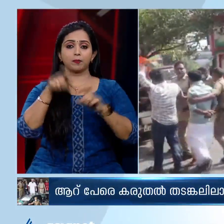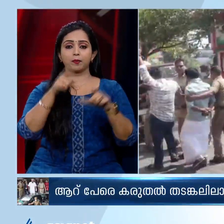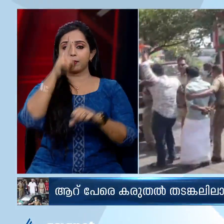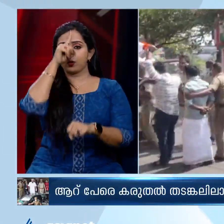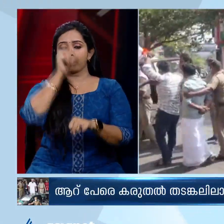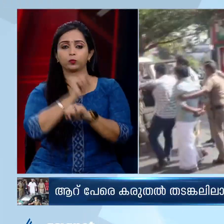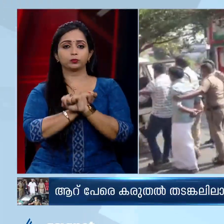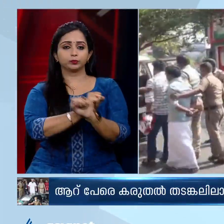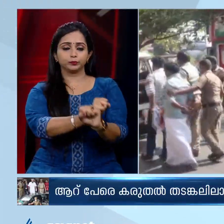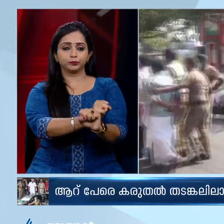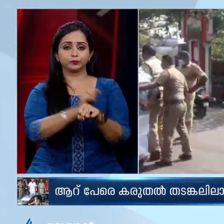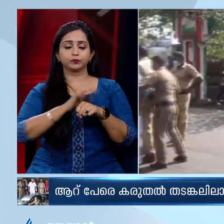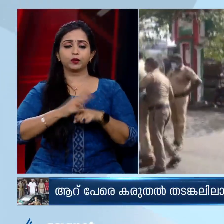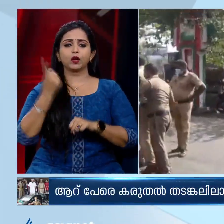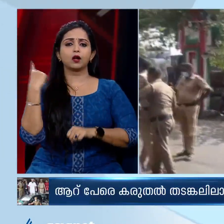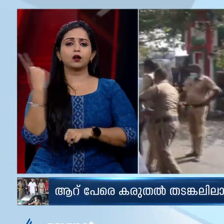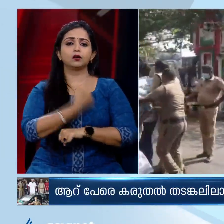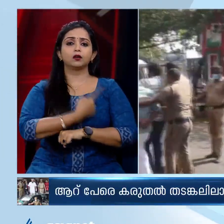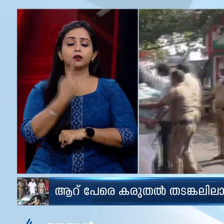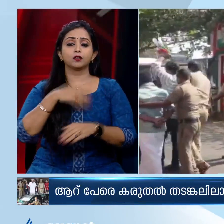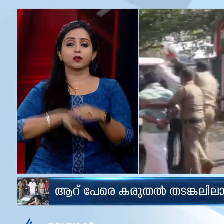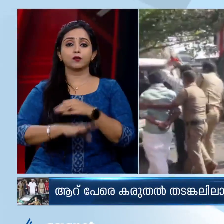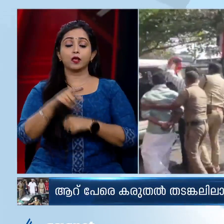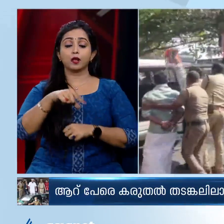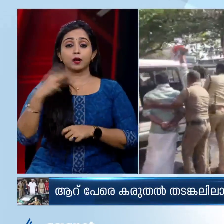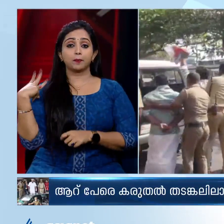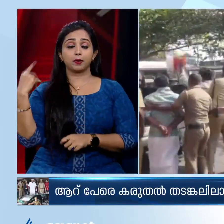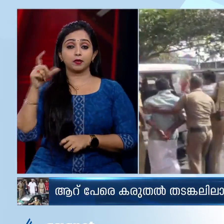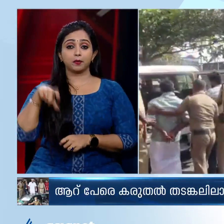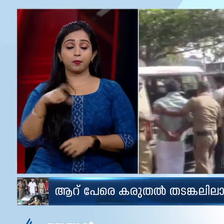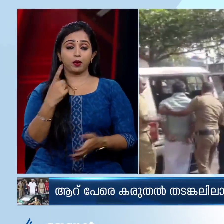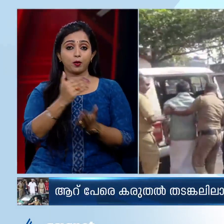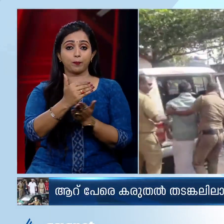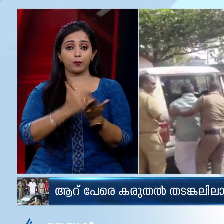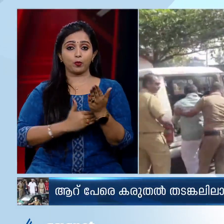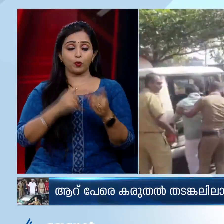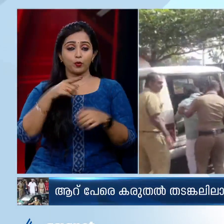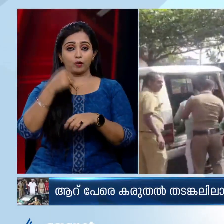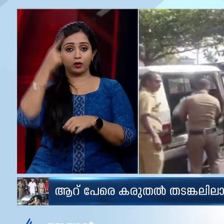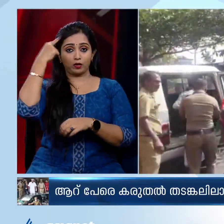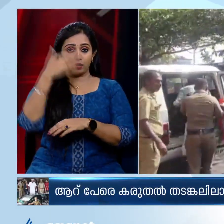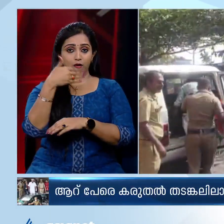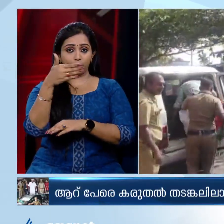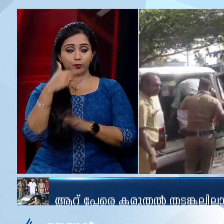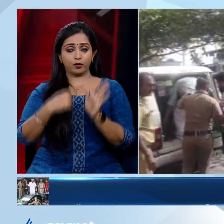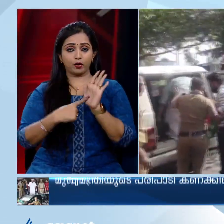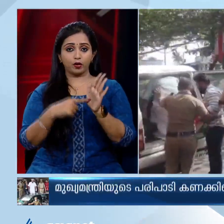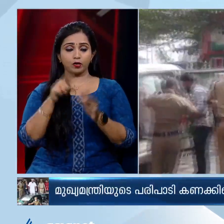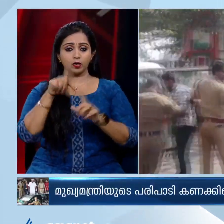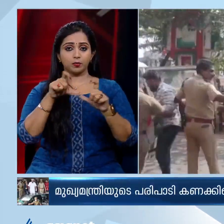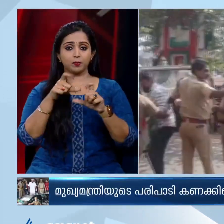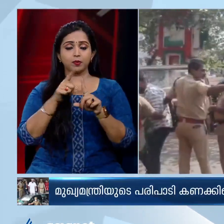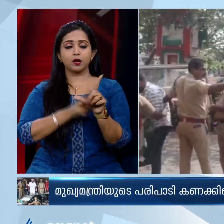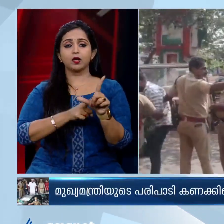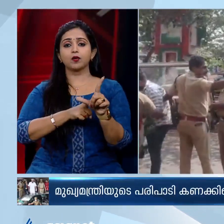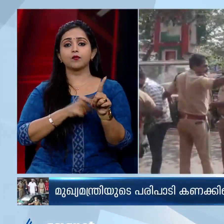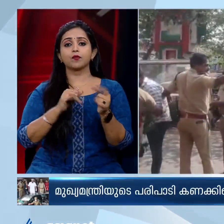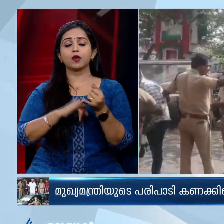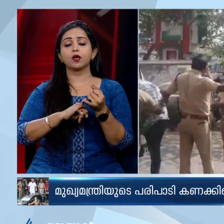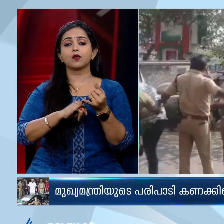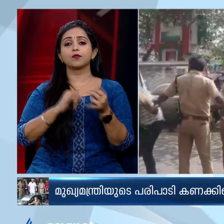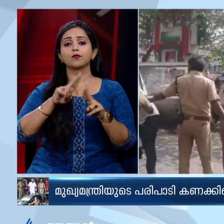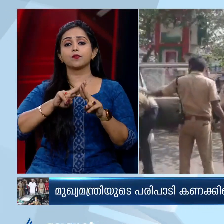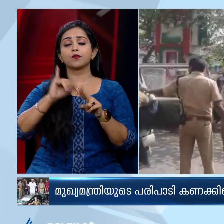പോലീസ് ഇപ്പോൾ കസ്റ്റഡിയിൽ എടുത്തിട്ടുണ്ട്. കഴിഞ്ഞ ദിവസം മന്ത്രി P രാജീവിന്റെ പരിപാടിക്ക് കരിങ്കൊടി കാണിക്കാൻ എത്തിയവരും ഒപ്പം തന്നെ DYFI പ്രവർത്തകരും തന്നെ